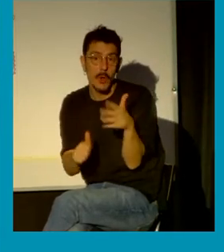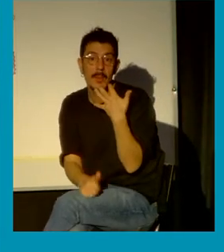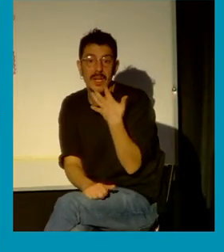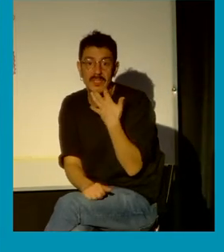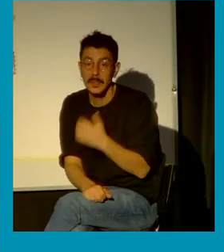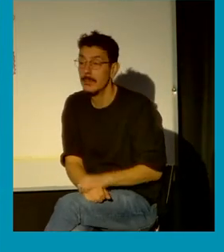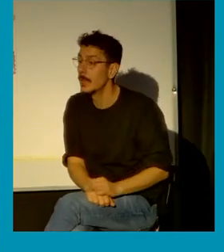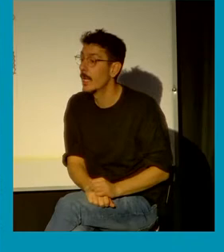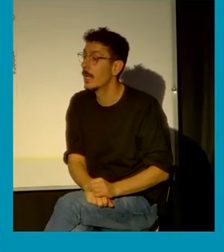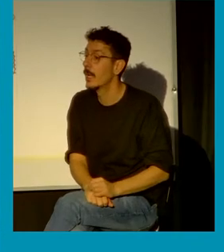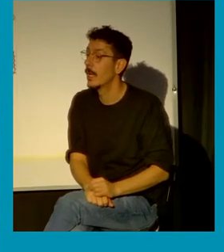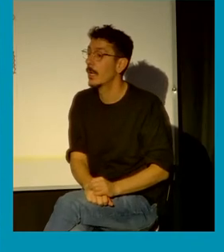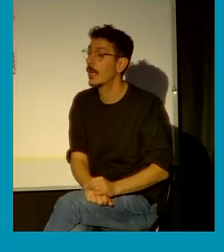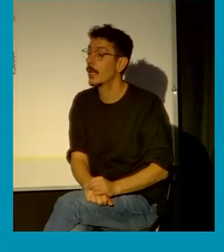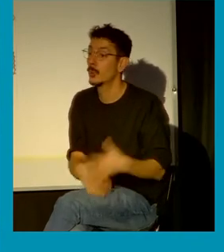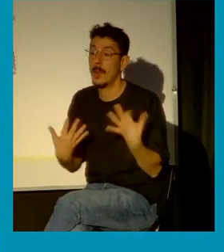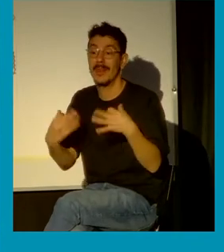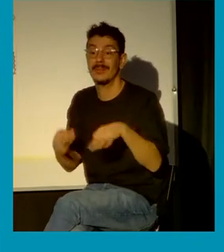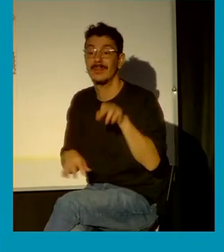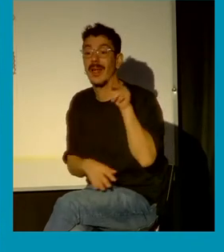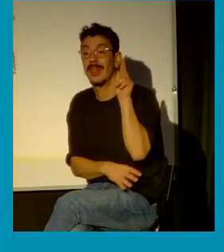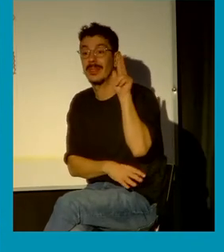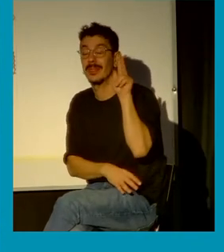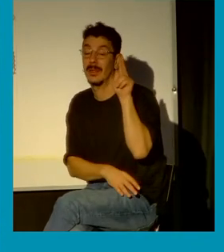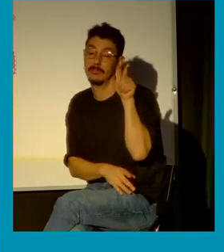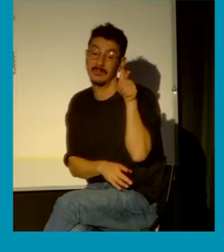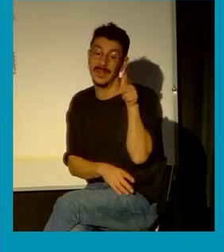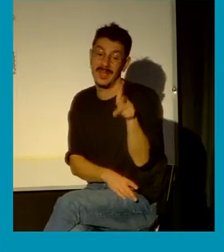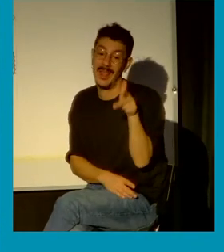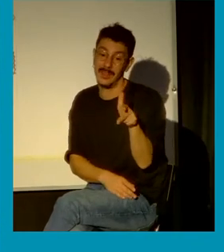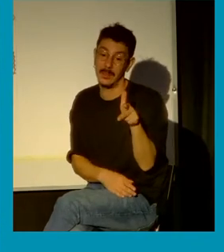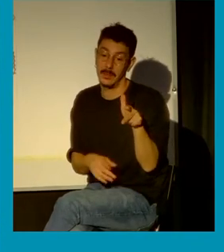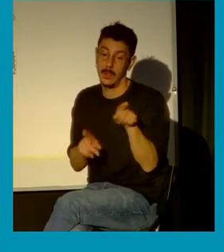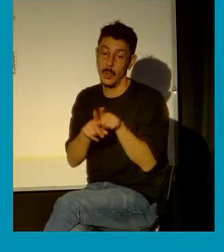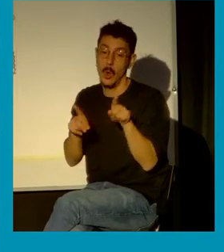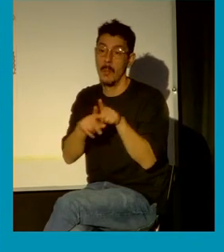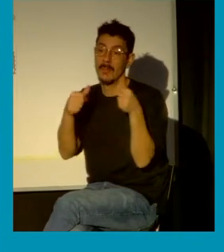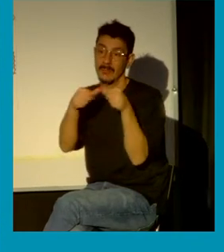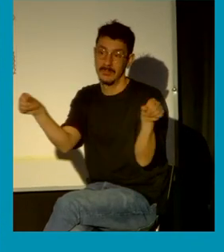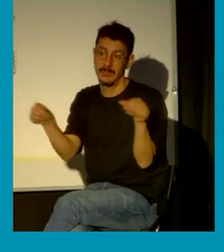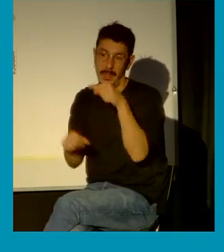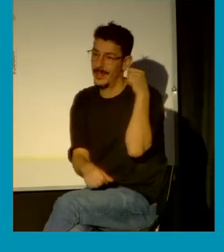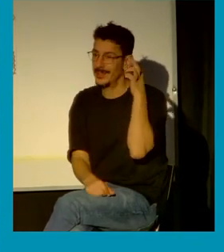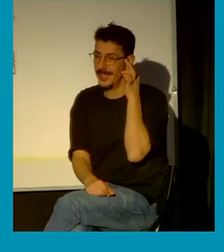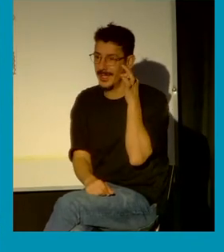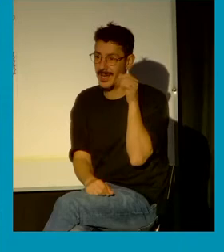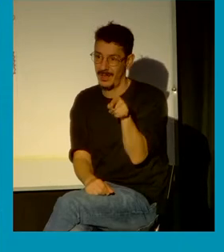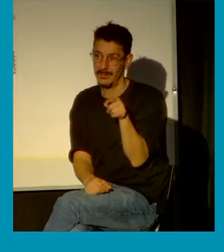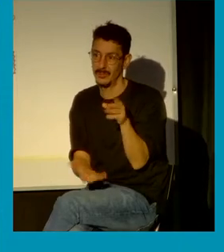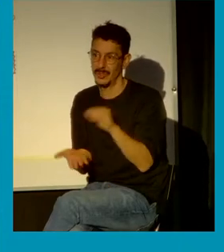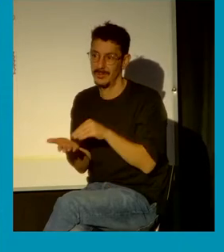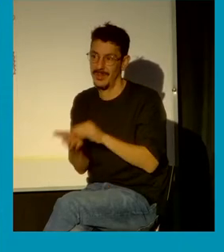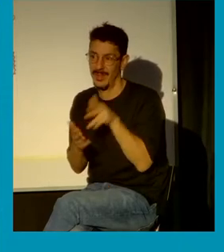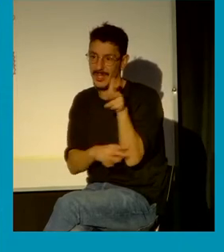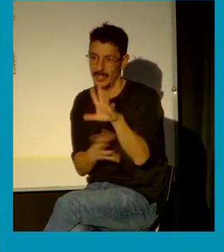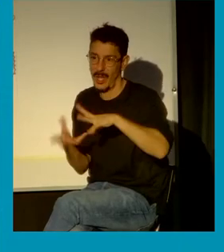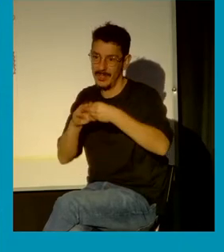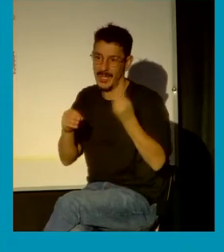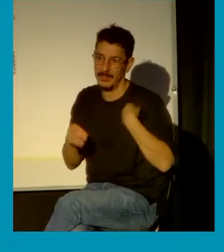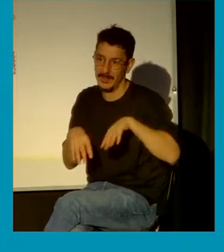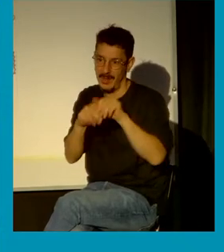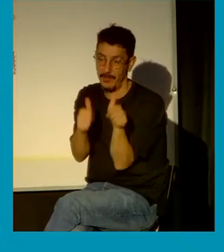como aplica el dret normalmente que es con muchos estereotips de género aleshores bueno cómo interpretaran estos jueces y jueces